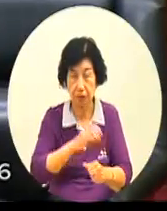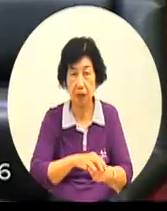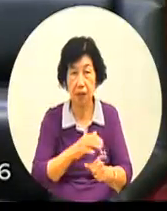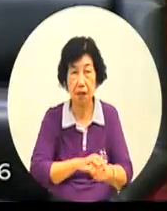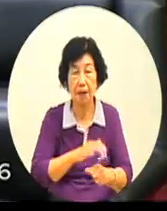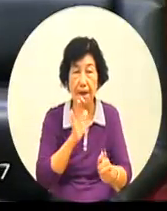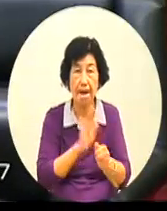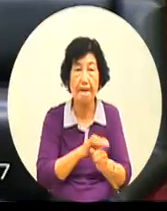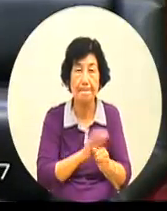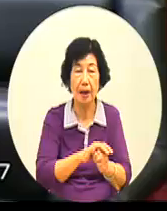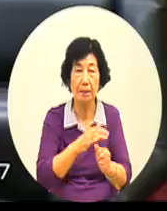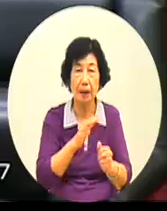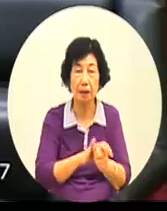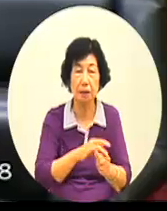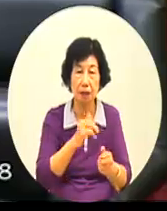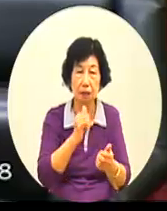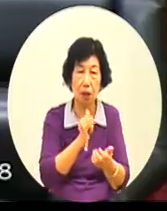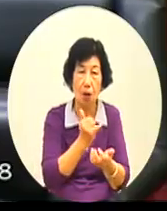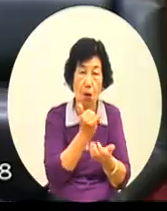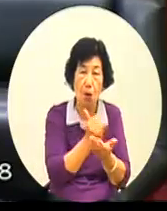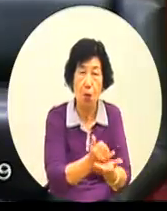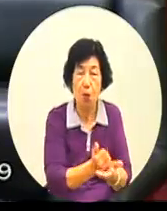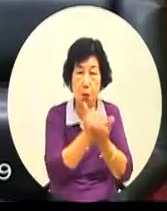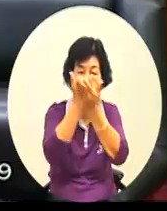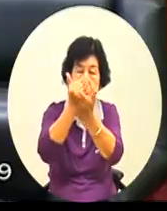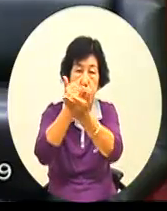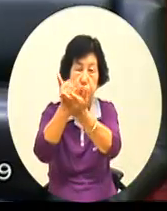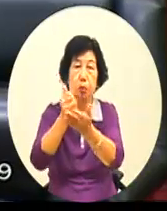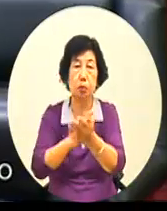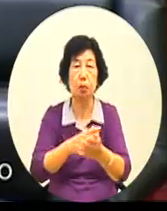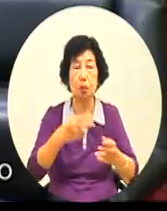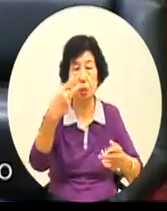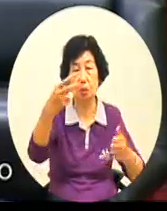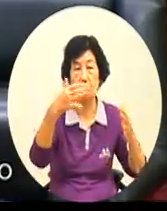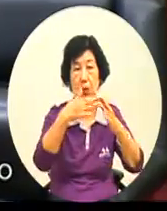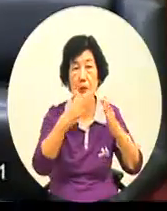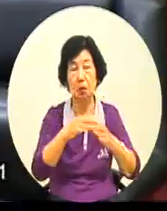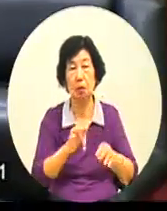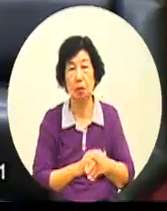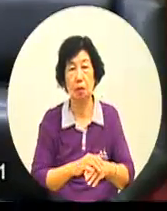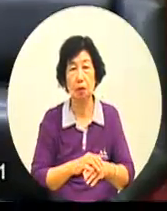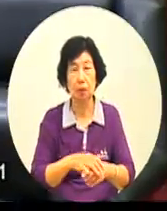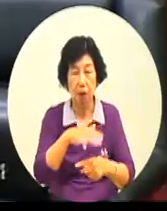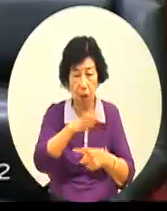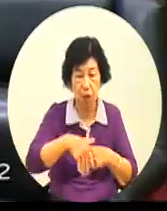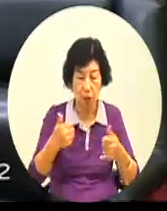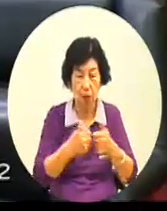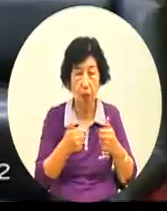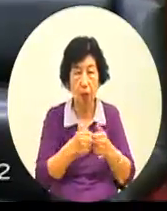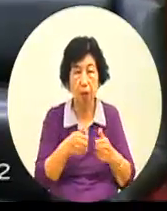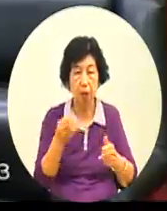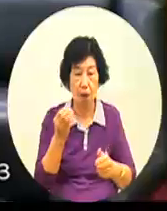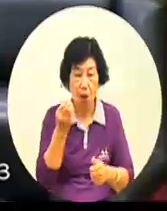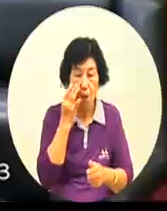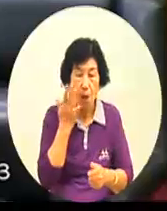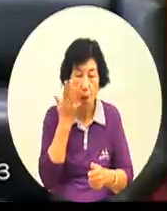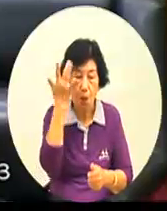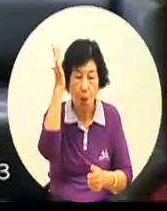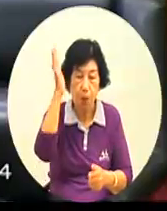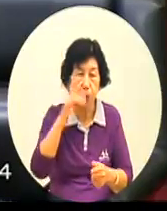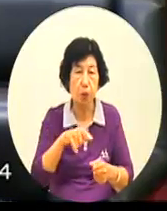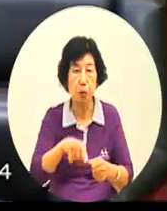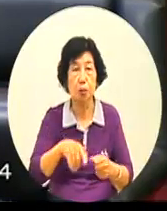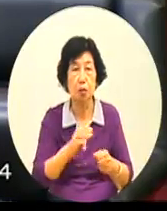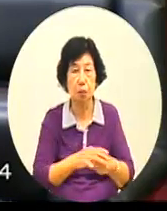今年的台风呢怎么样呢，那个农会那边连玻璃都破掉了，连那个地方都已经不安